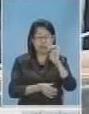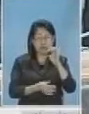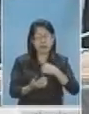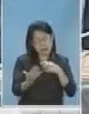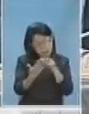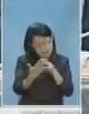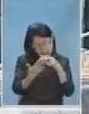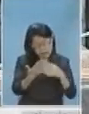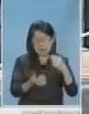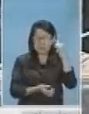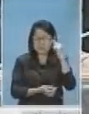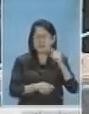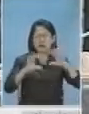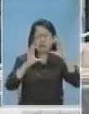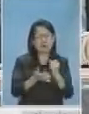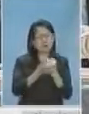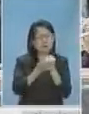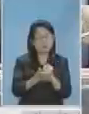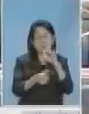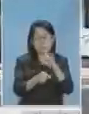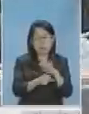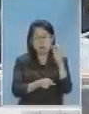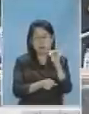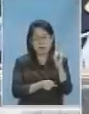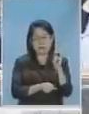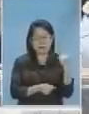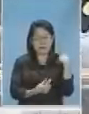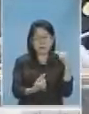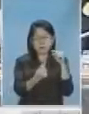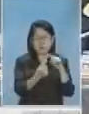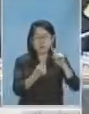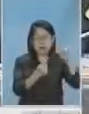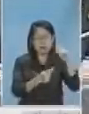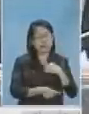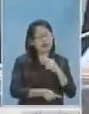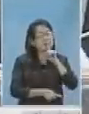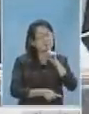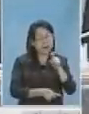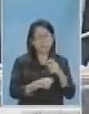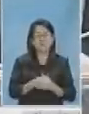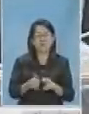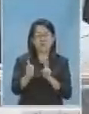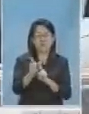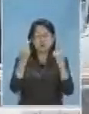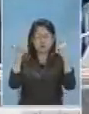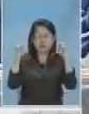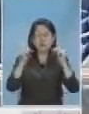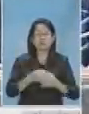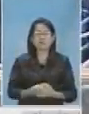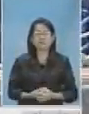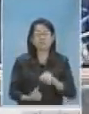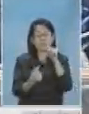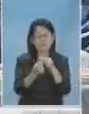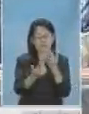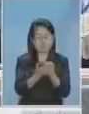ราะฉะนั้นตรงนี้จึงเป็นประเด็นที่หนึ่งที่ผมอยากจะขออนุญาตเรียนท่านประธานไปยังท่านรองนายกรัฐมนตรีนะครับว่าการจัดส